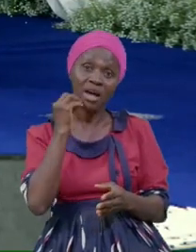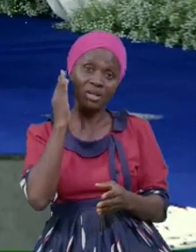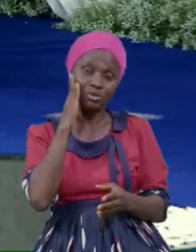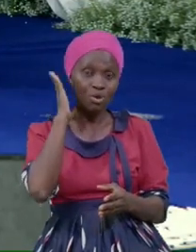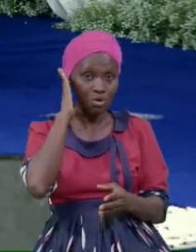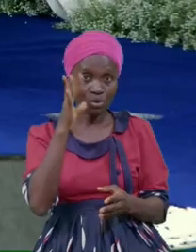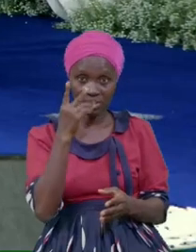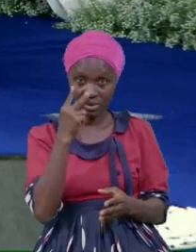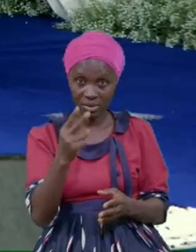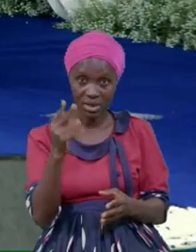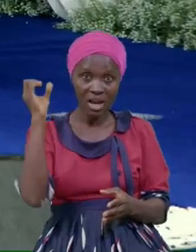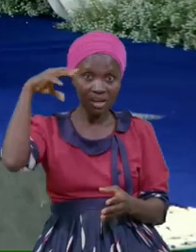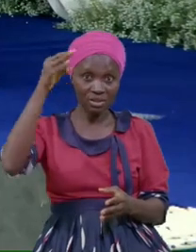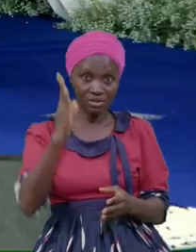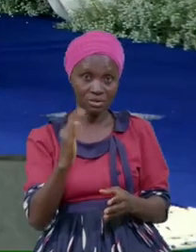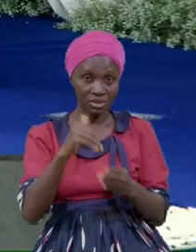grâce de Dieu dans ta vie.